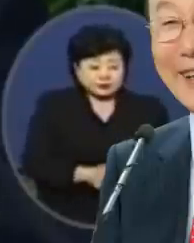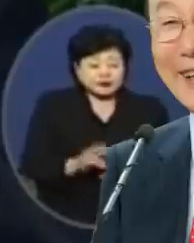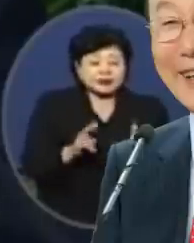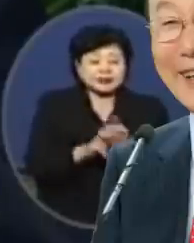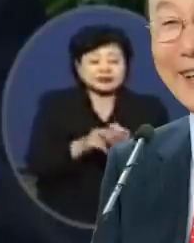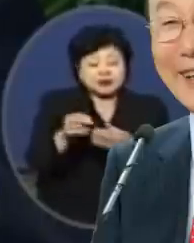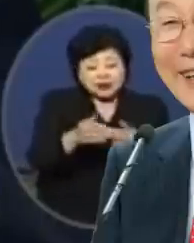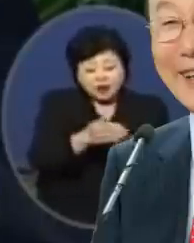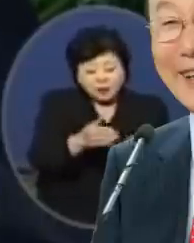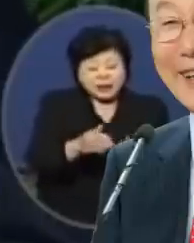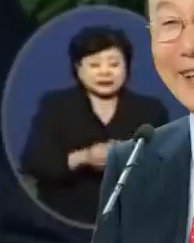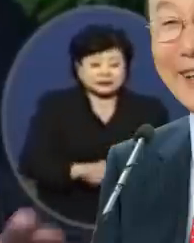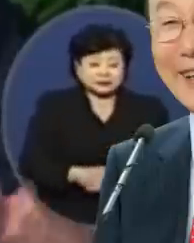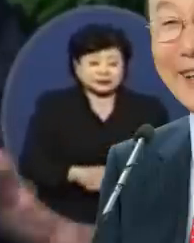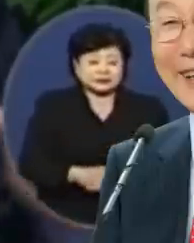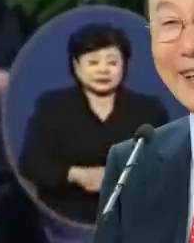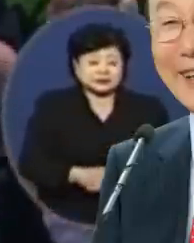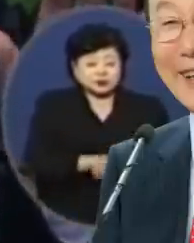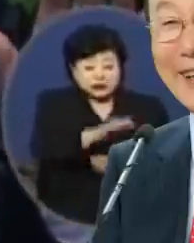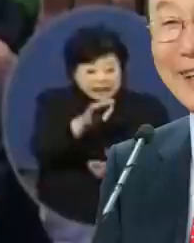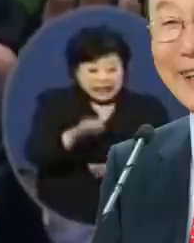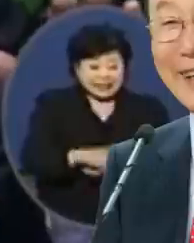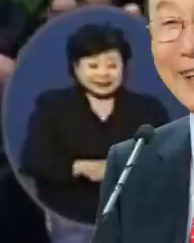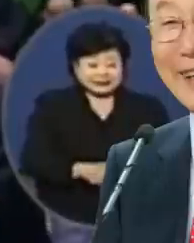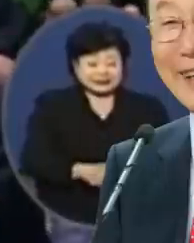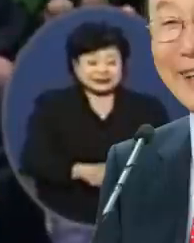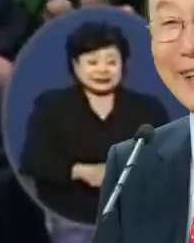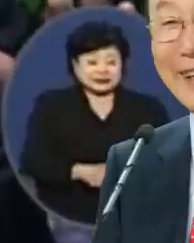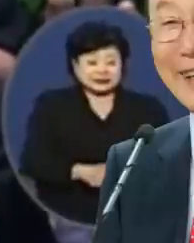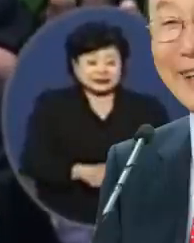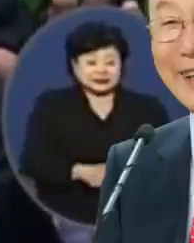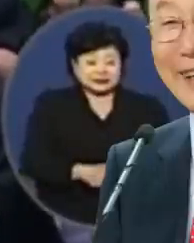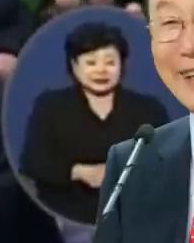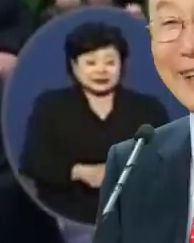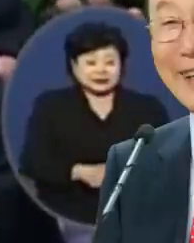기적을 체험하라는 것입니다. 우리가